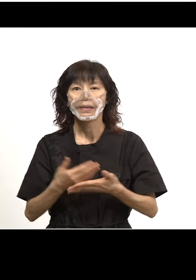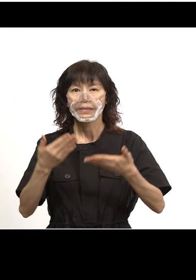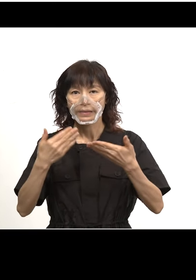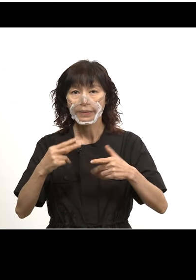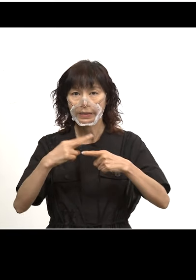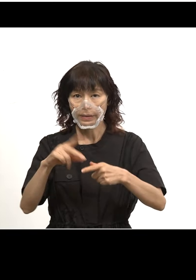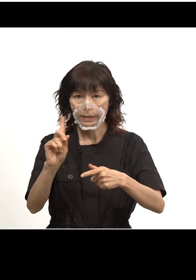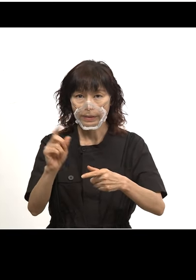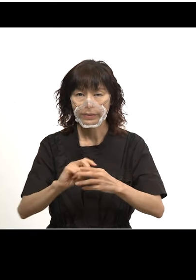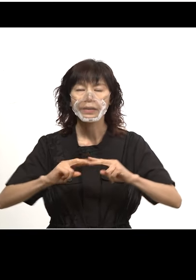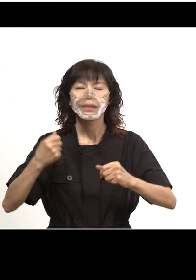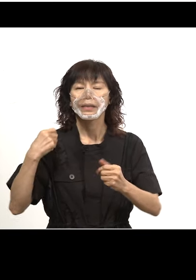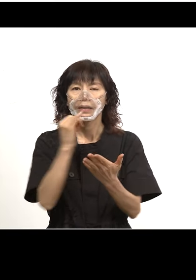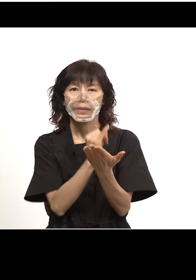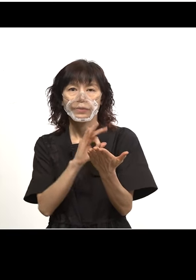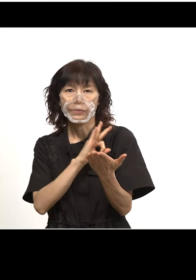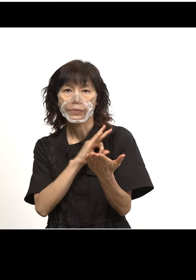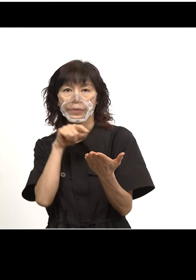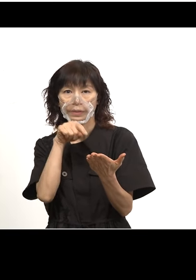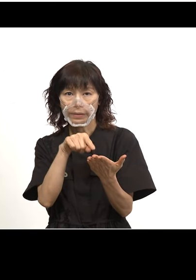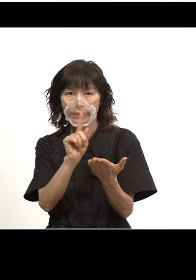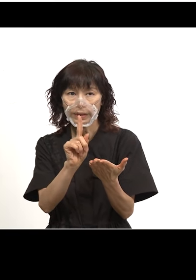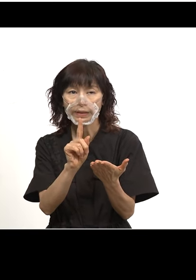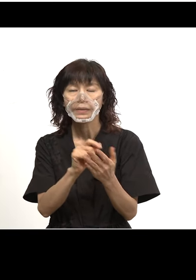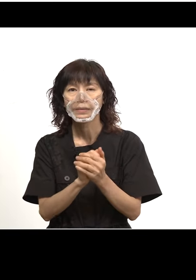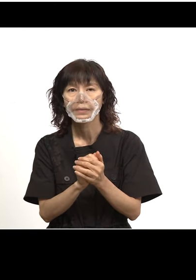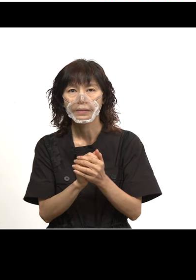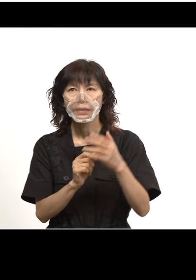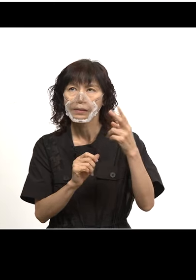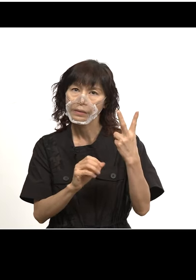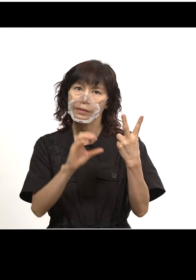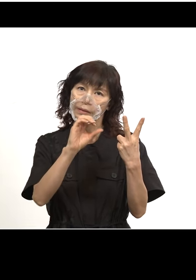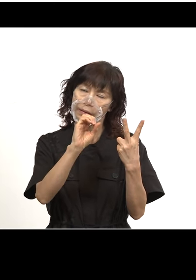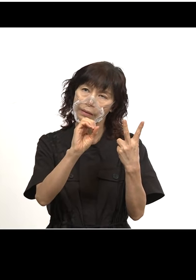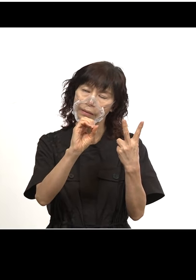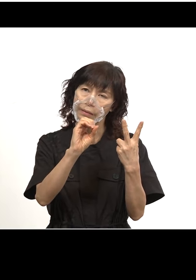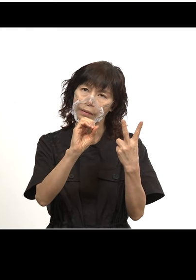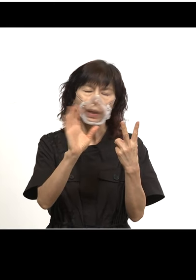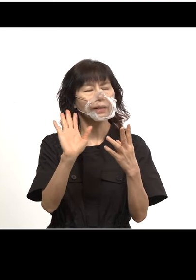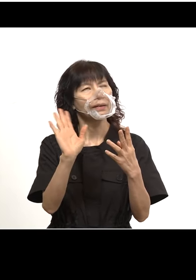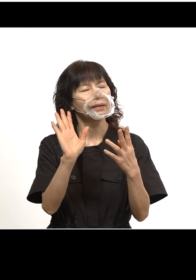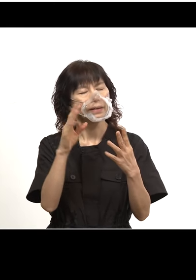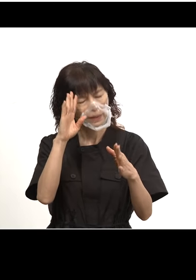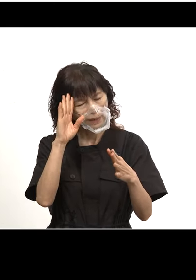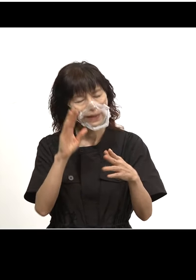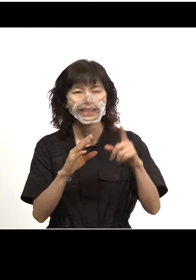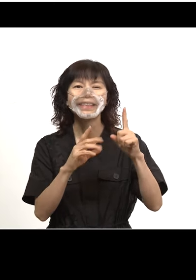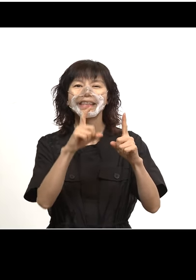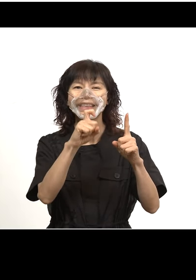大家，我係Grace。咁咧，我係一個短頭髮嘅女士啦，戴眼鏡。咁而家咧，我著住黑色嘅衫嘅一條裙。咁今日咧，我介紹嘅就係展能藝術會啦。我咧就喺二零。 唔係，對唔住，應該